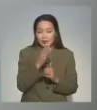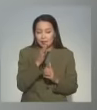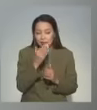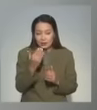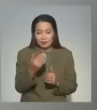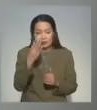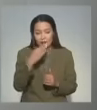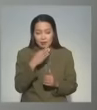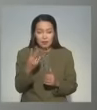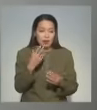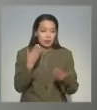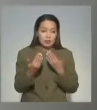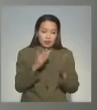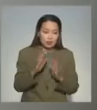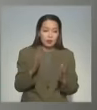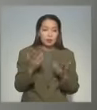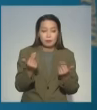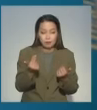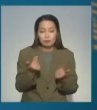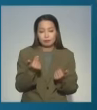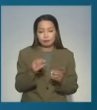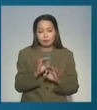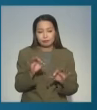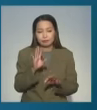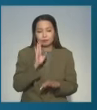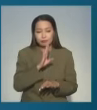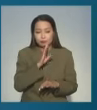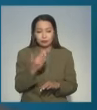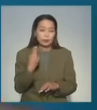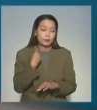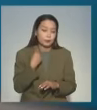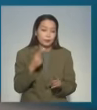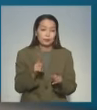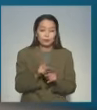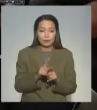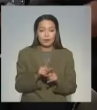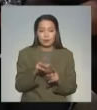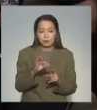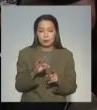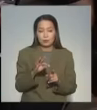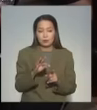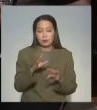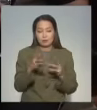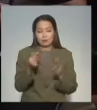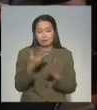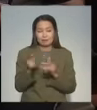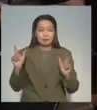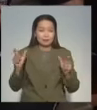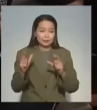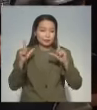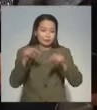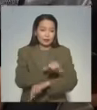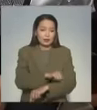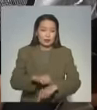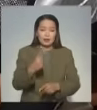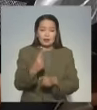не общается. Платит, но по минимуму, говорит женщина. И долг накопился почти в миллион тенге. Его карты заблокированы, выезд за пределы